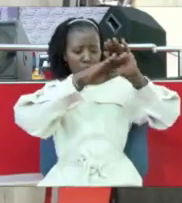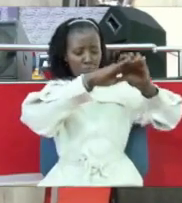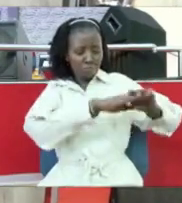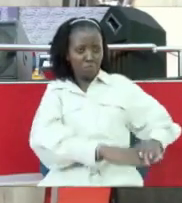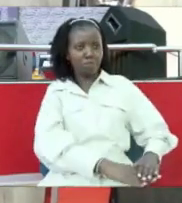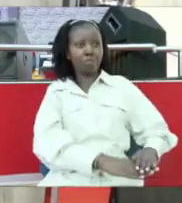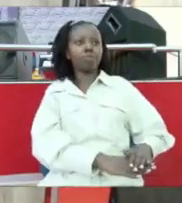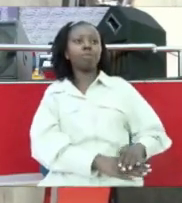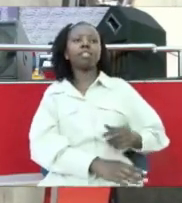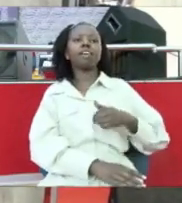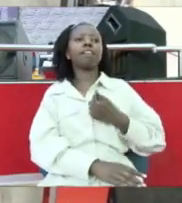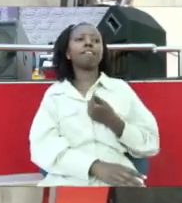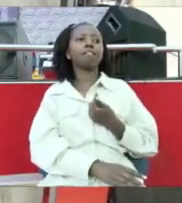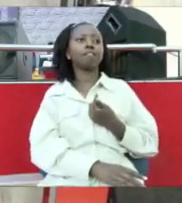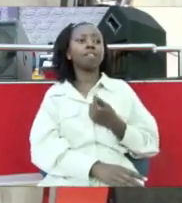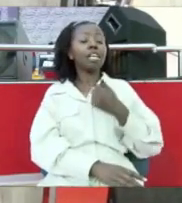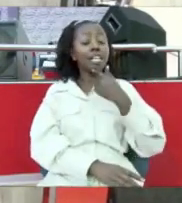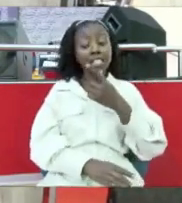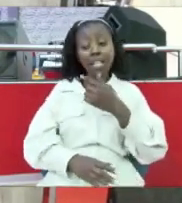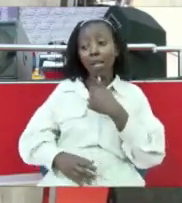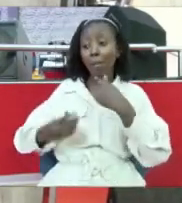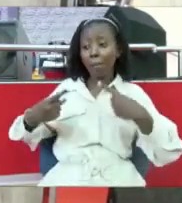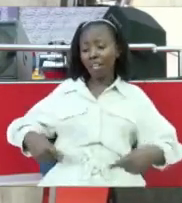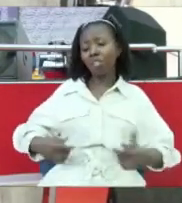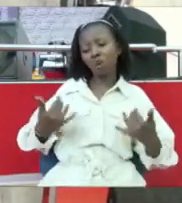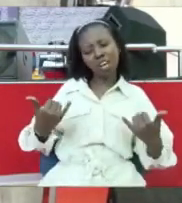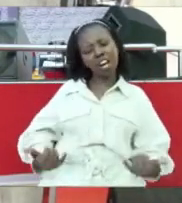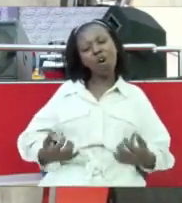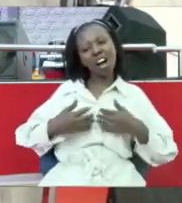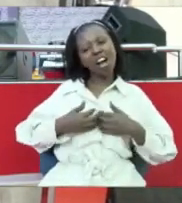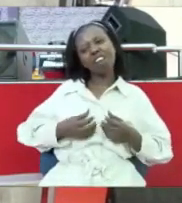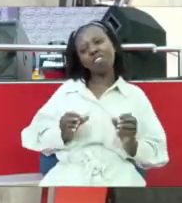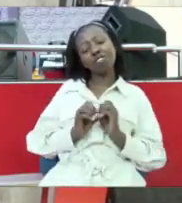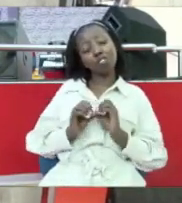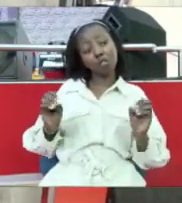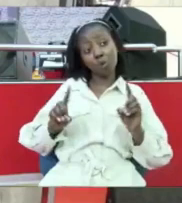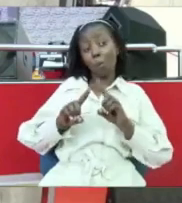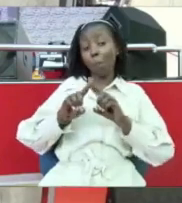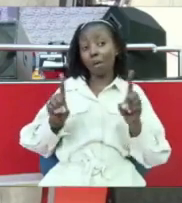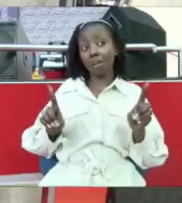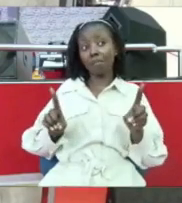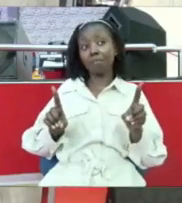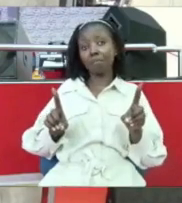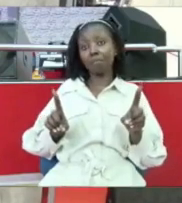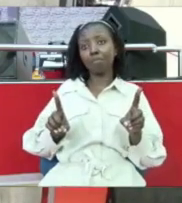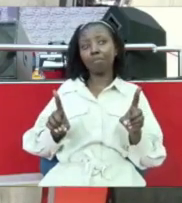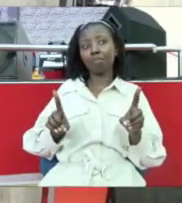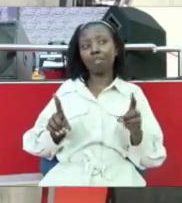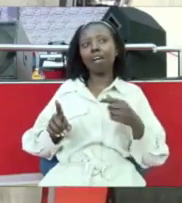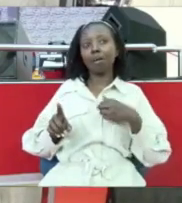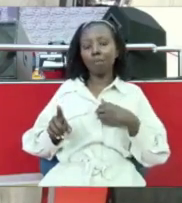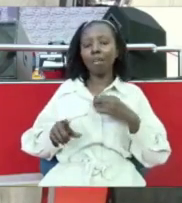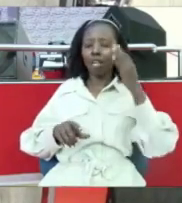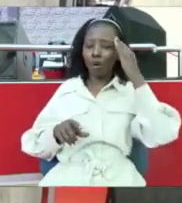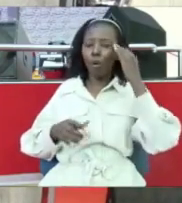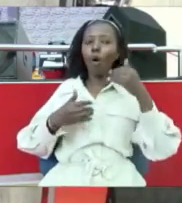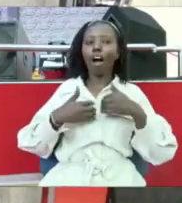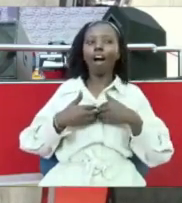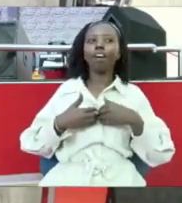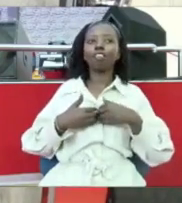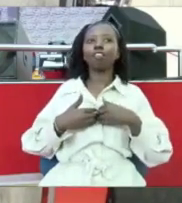then you are putting yourself down. Si umwambie ni saa hii tu lakini just tell him it's just for a while. Mambo ni sawa. But things are